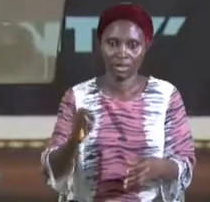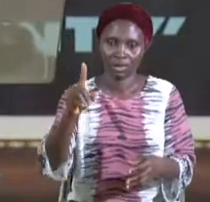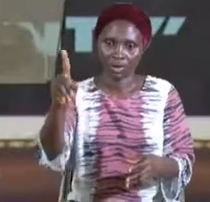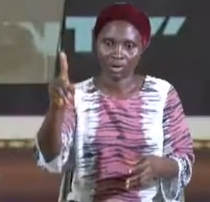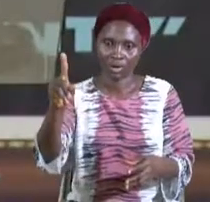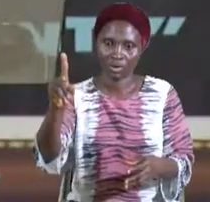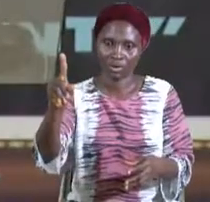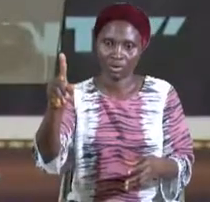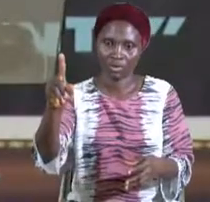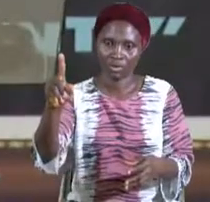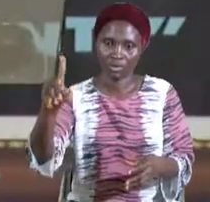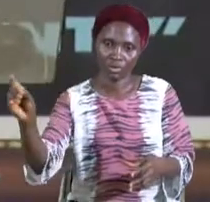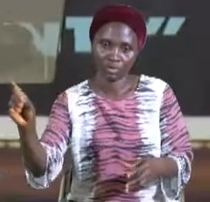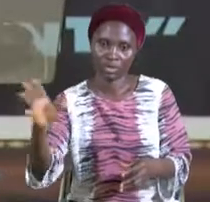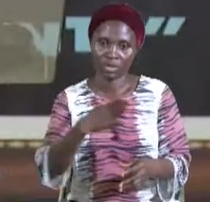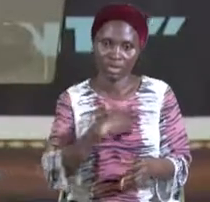Lisons ici le verset 8.